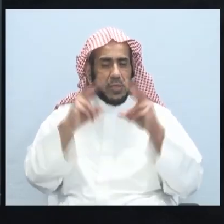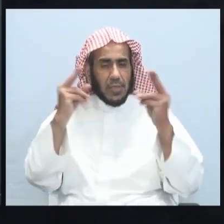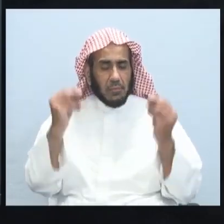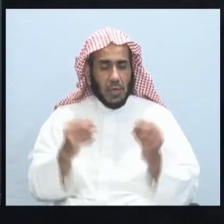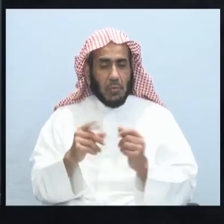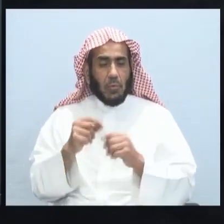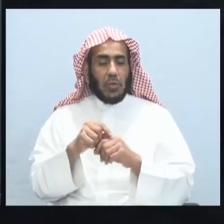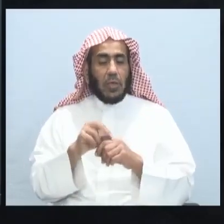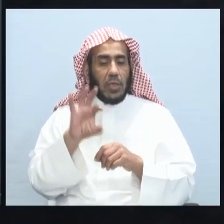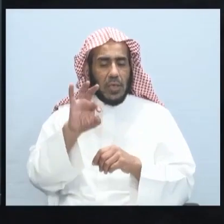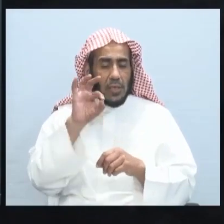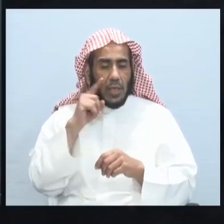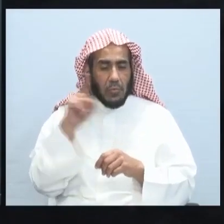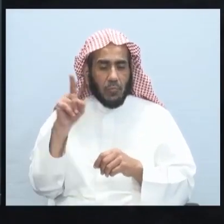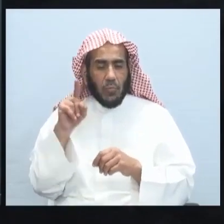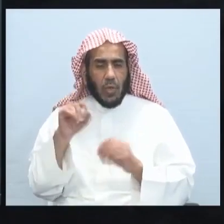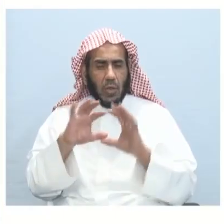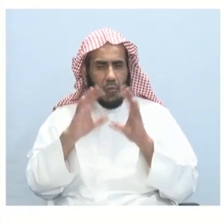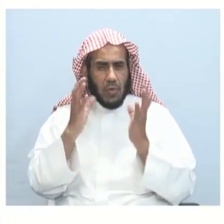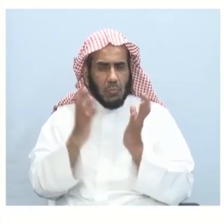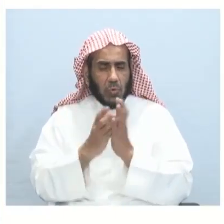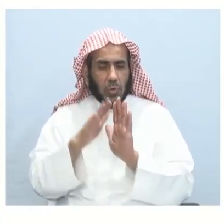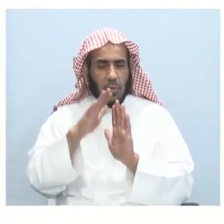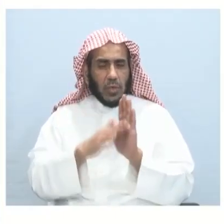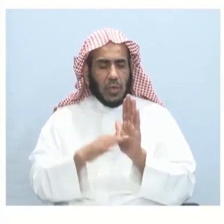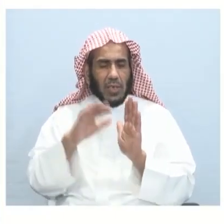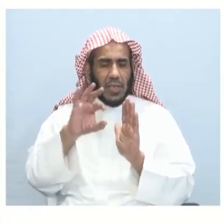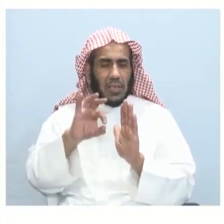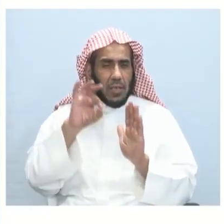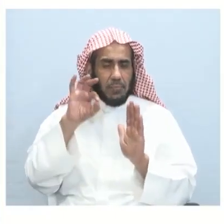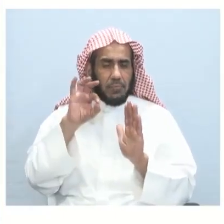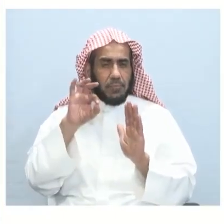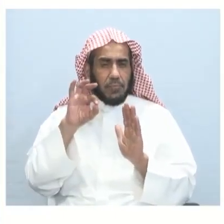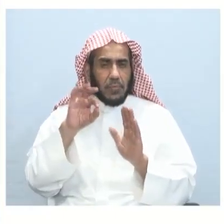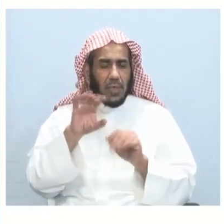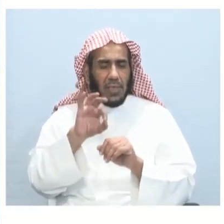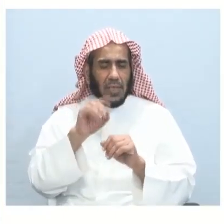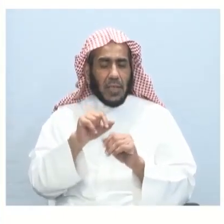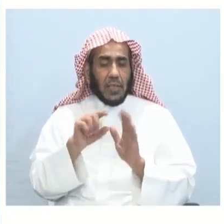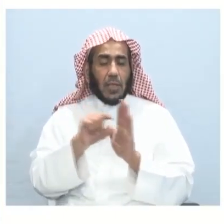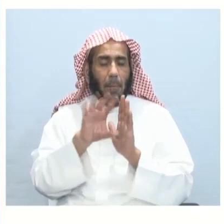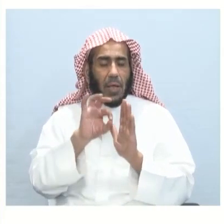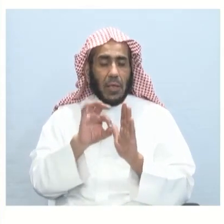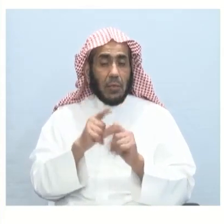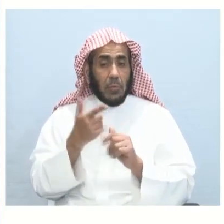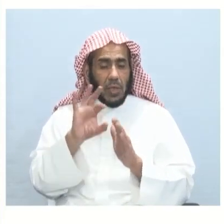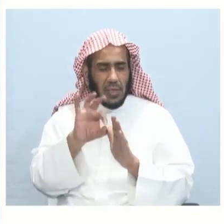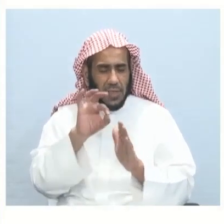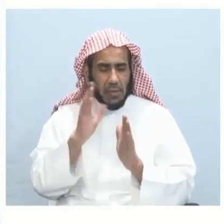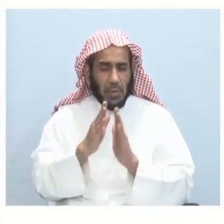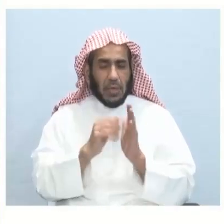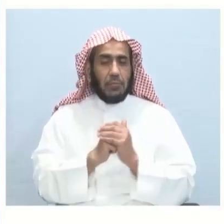المخطط نختار في مجموعه بيانات نختار تحديد البيانات بعد اختيار تحديد